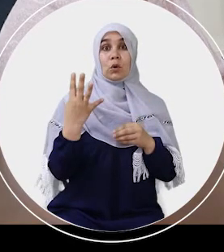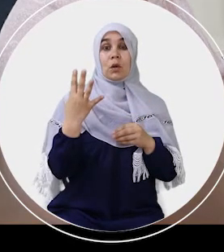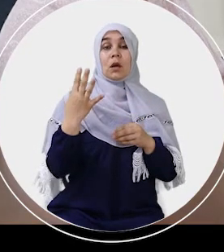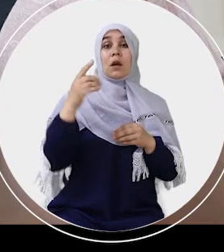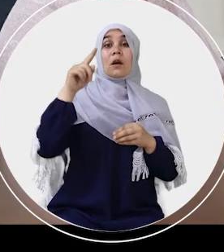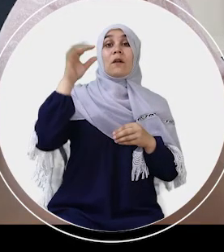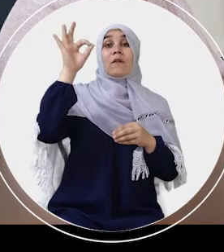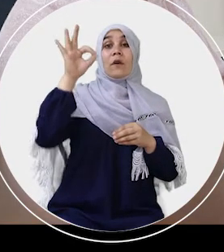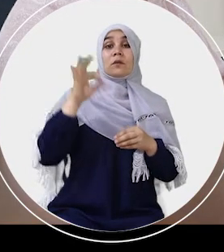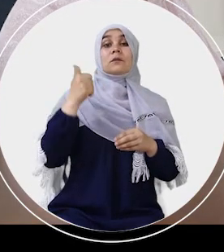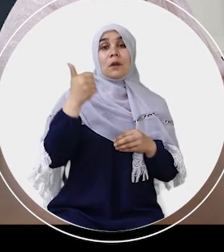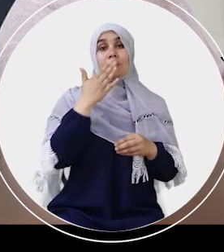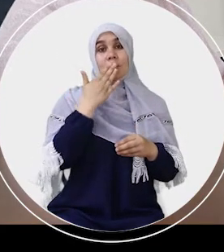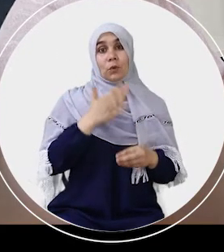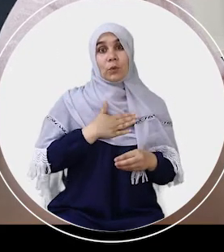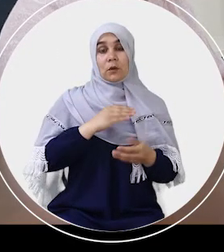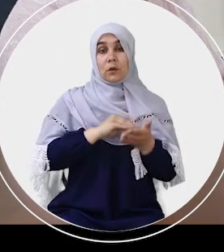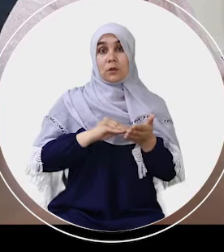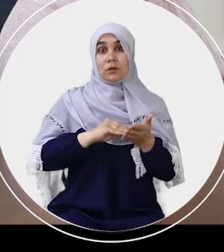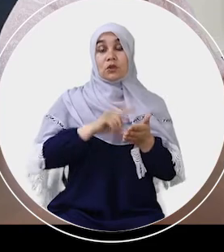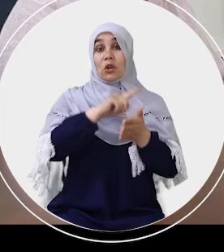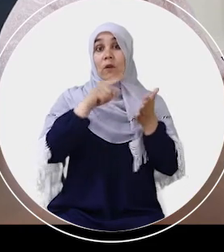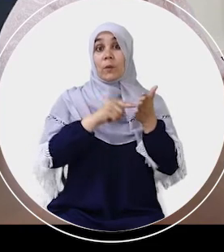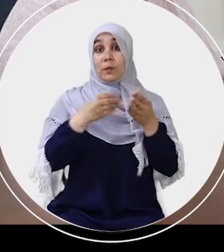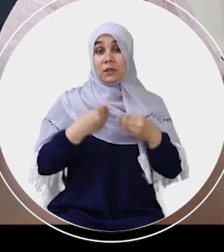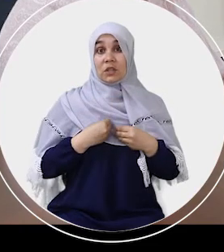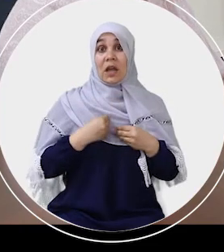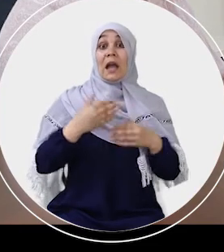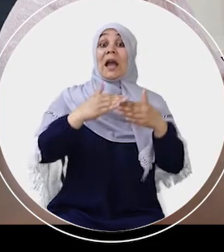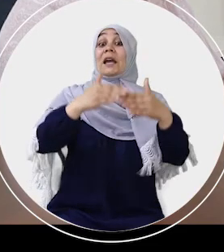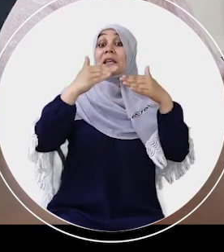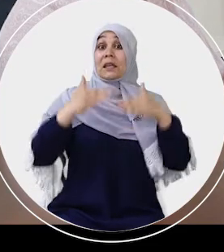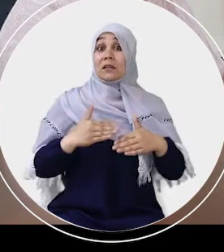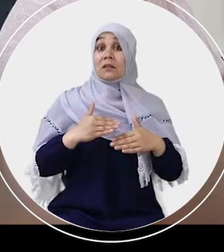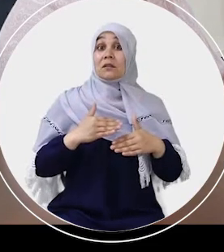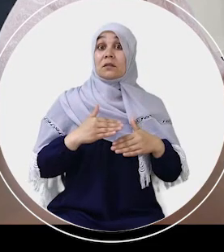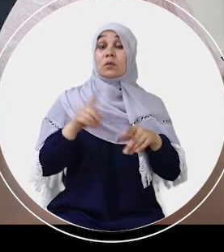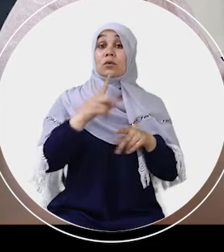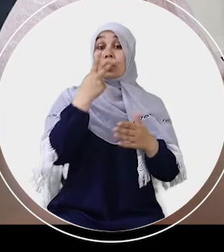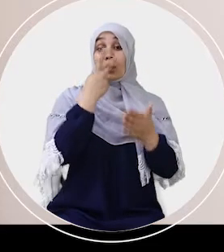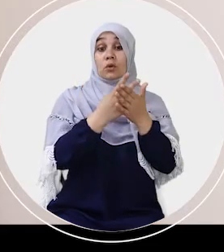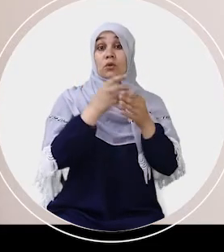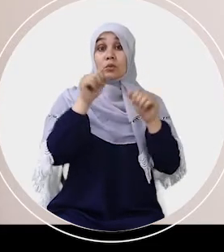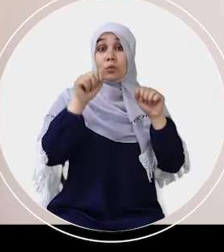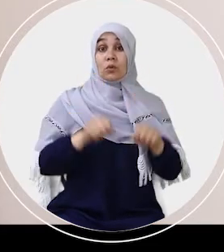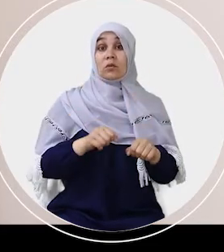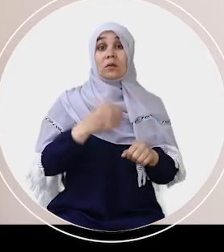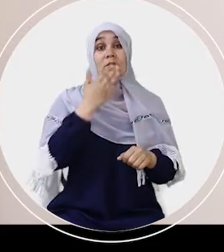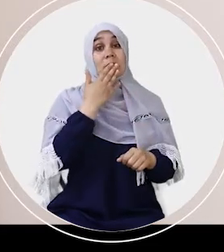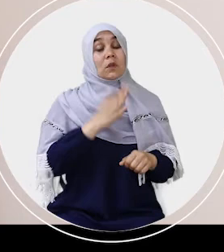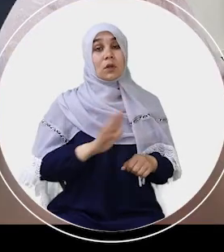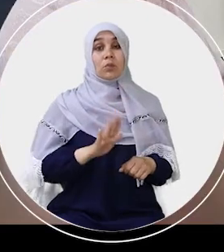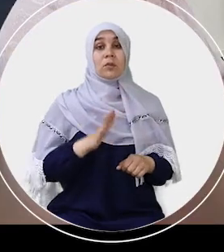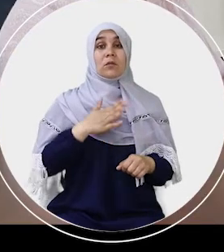85.4% bu yaxshi ko'radi. Ammo keyingi bir qaltisroq javoblarda ko'ramizki, yaxshi